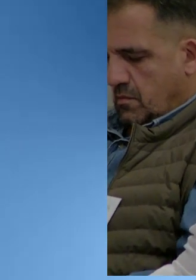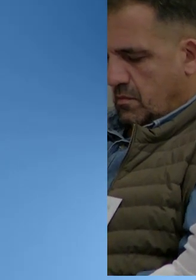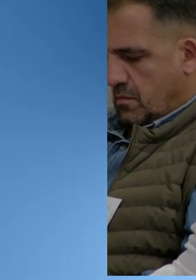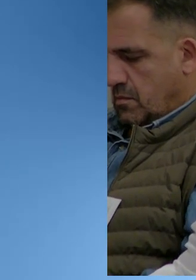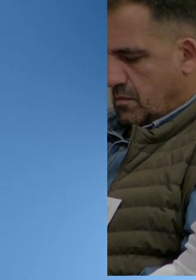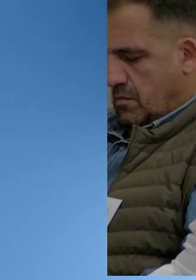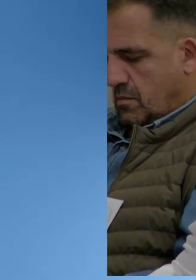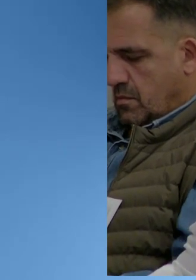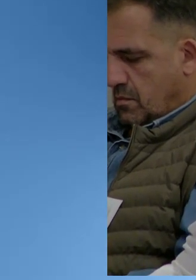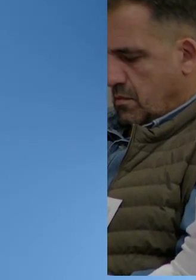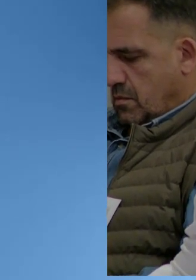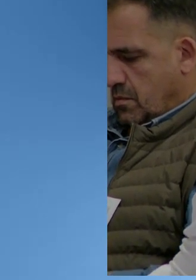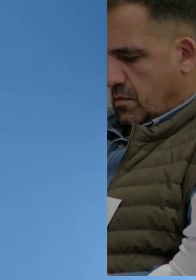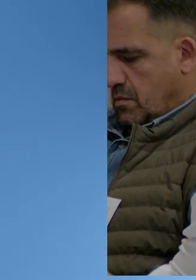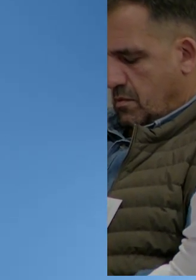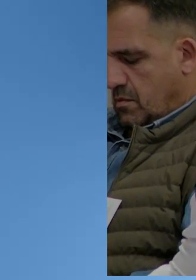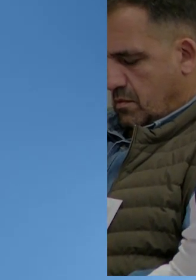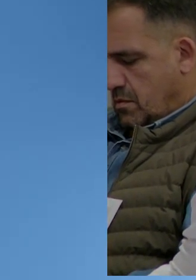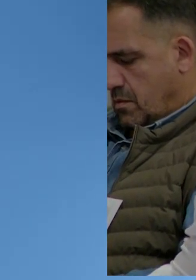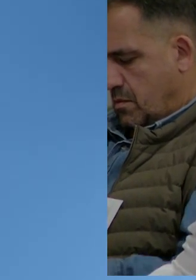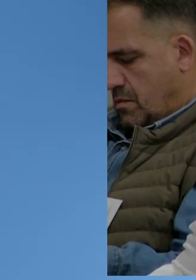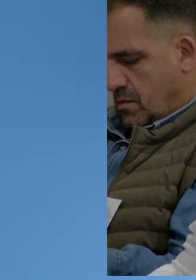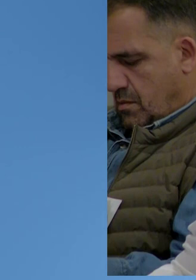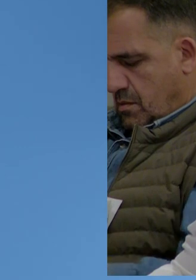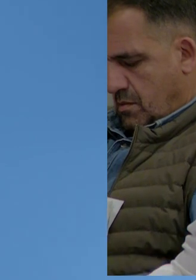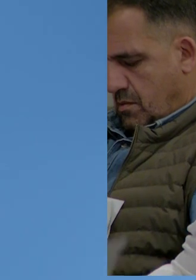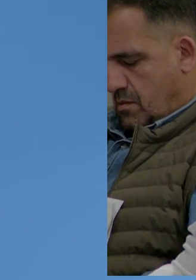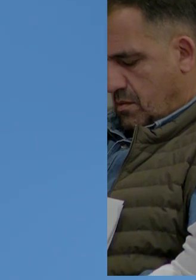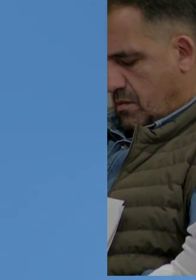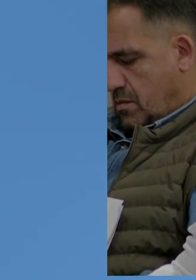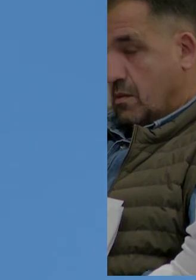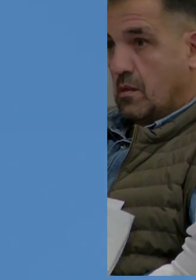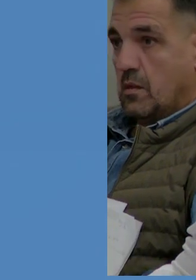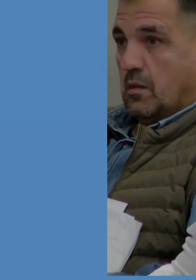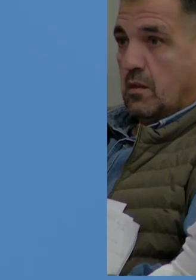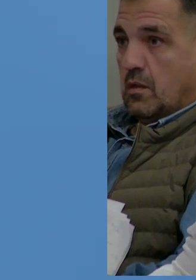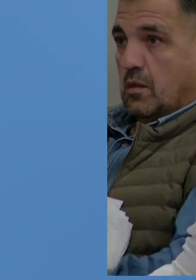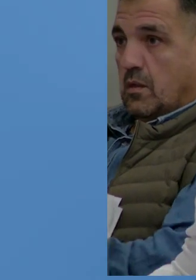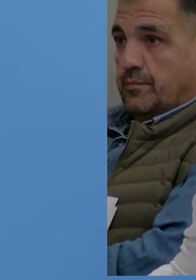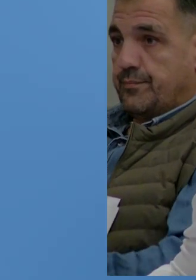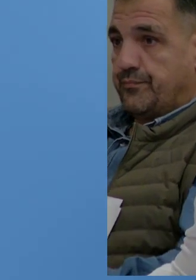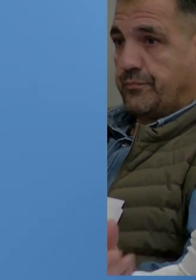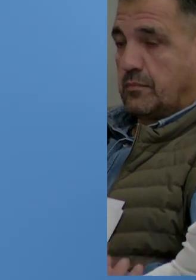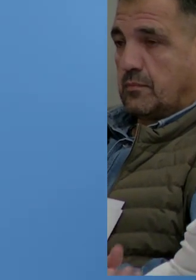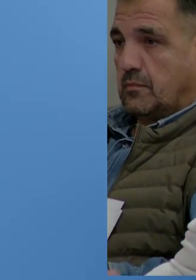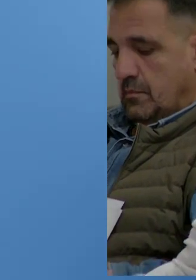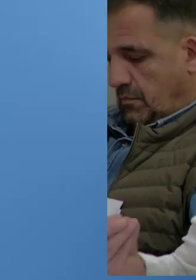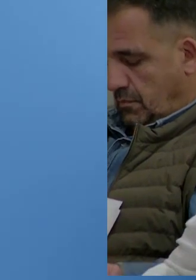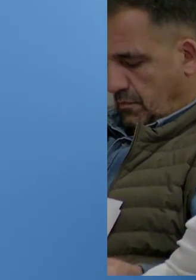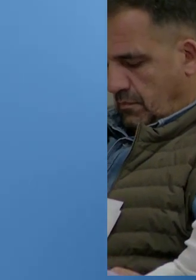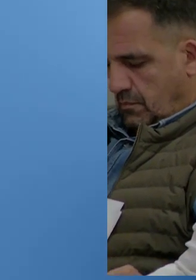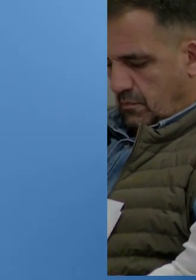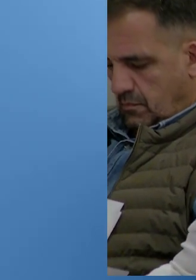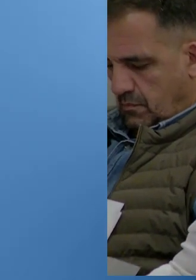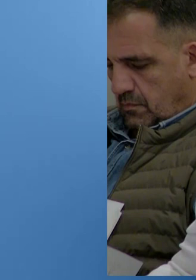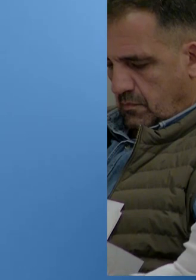là-dessus et qu'effectivement il serait intéressant et pertinent que plusieurs ici il partent en tout cas il assistent pour comprendre ce que c'est